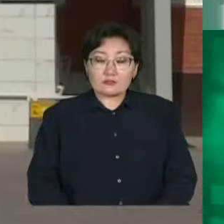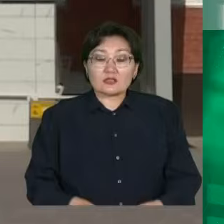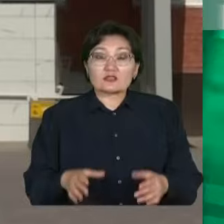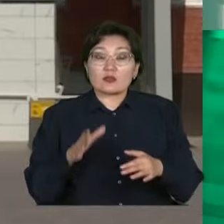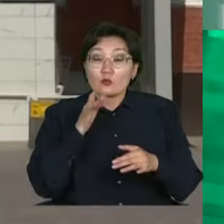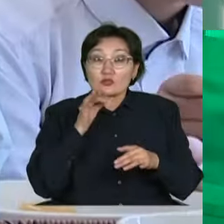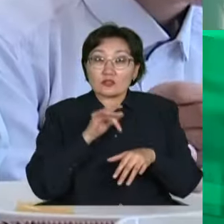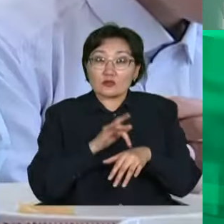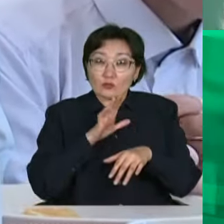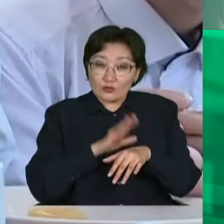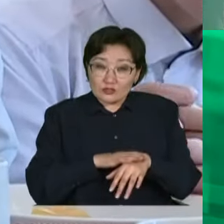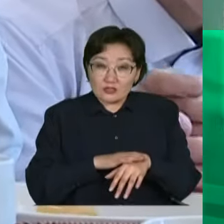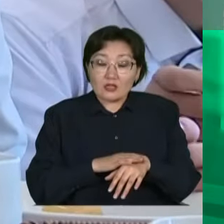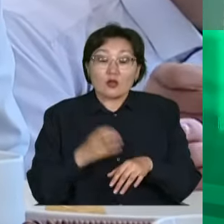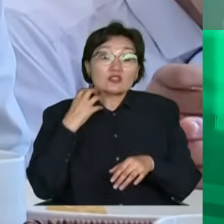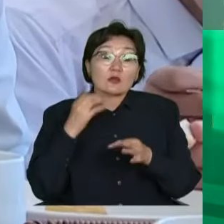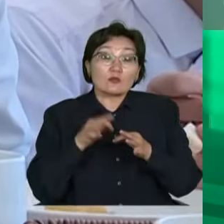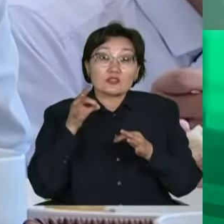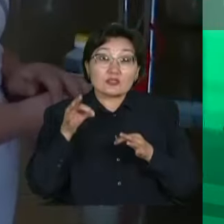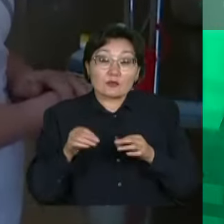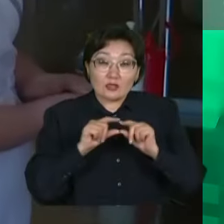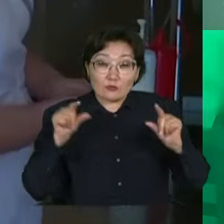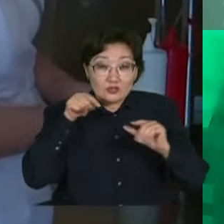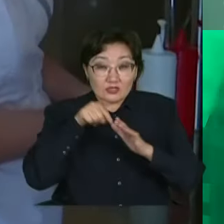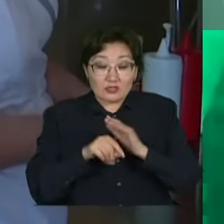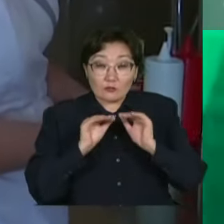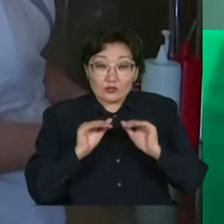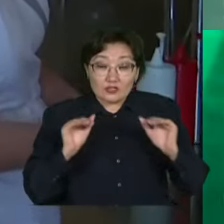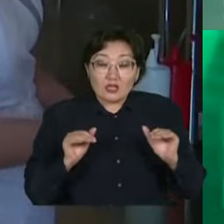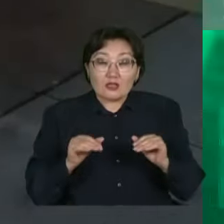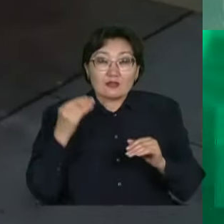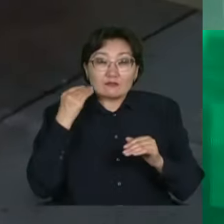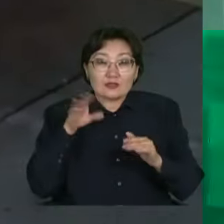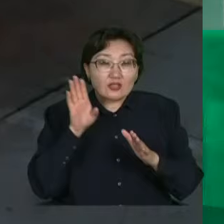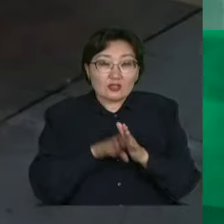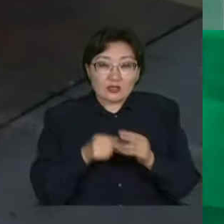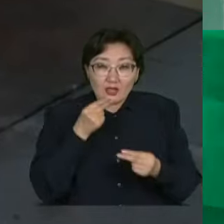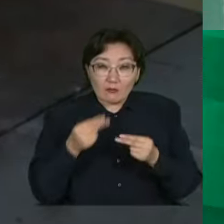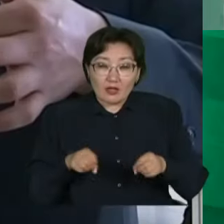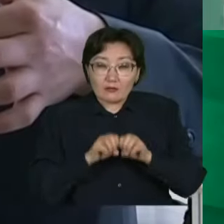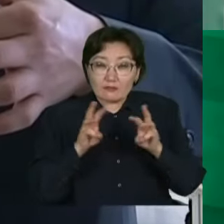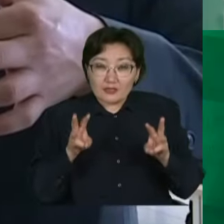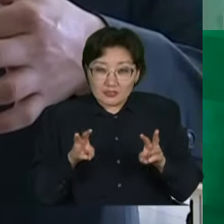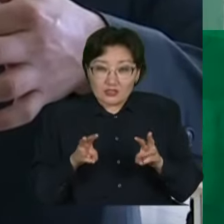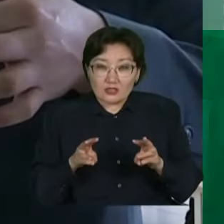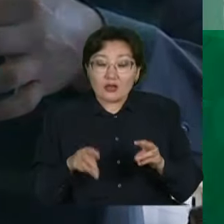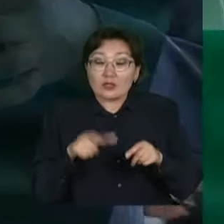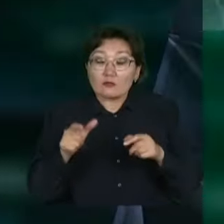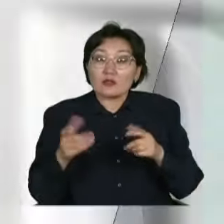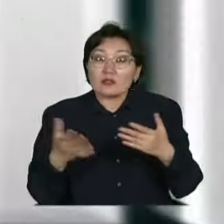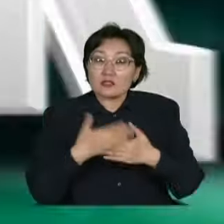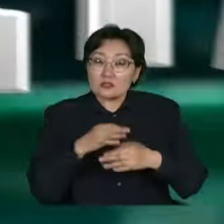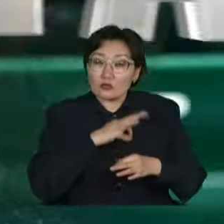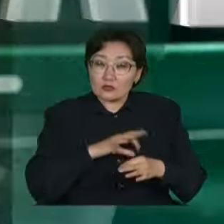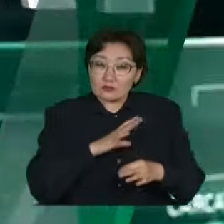Жарамдылық мерзімі өтіп кеткен. Қызылорда облысындағы мектептерде оқушыларға сапасыз тамақ бергендер қандай жазаға тартылды?